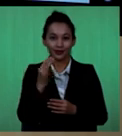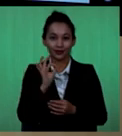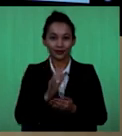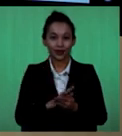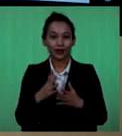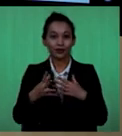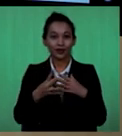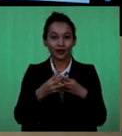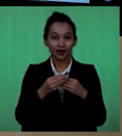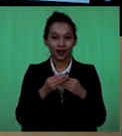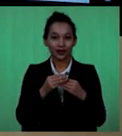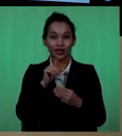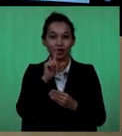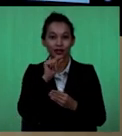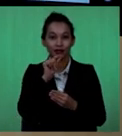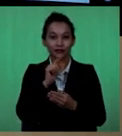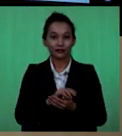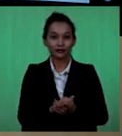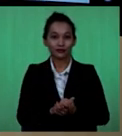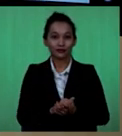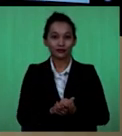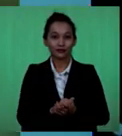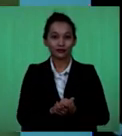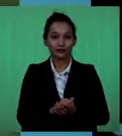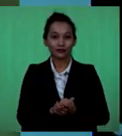Kelinglar birgalikda qaldirg'ochni